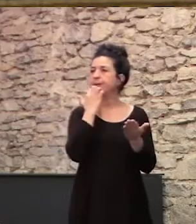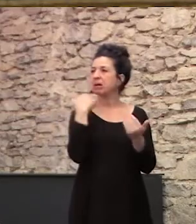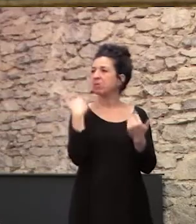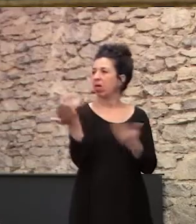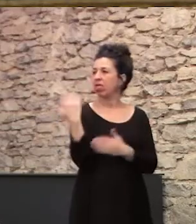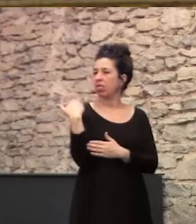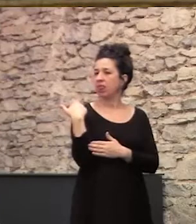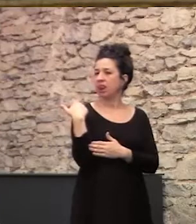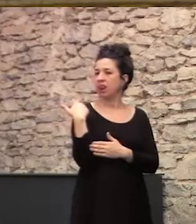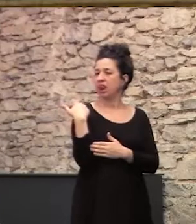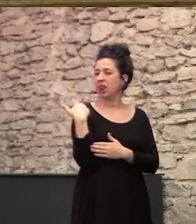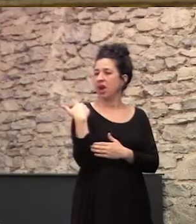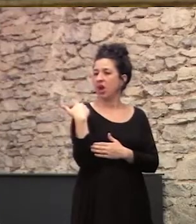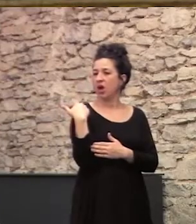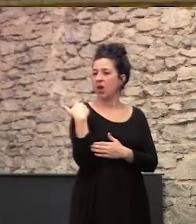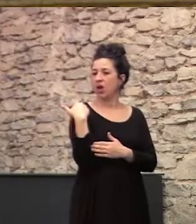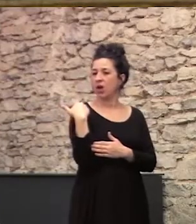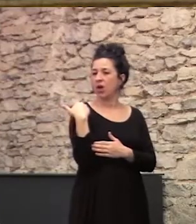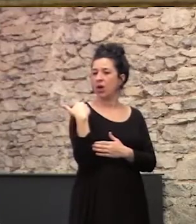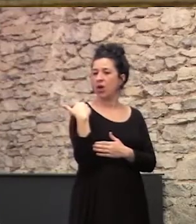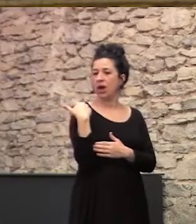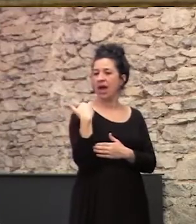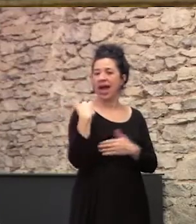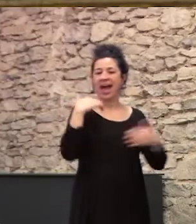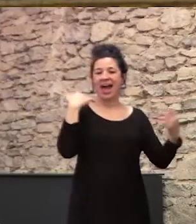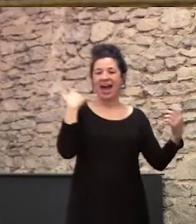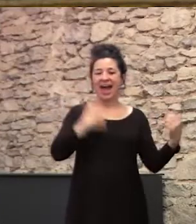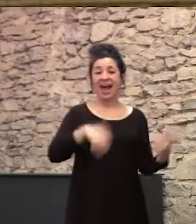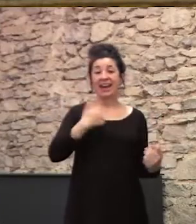ondala gutxi, Argentinako idazle bat,